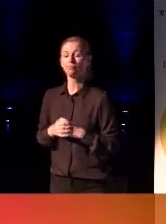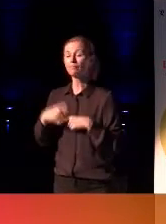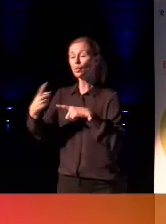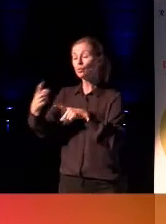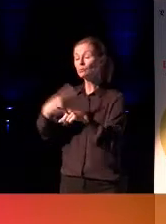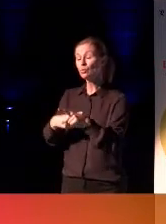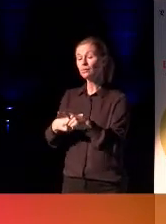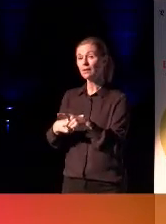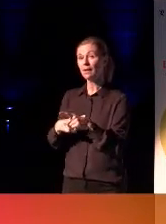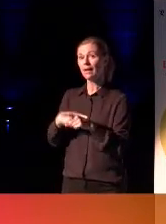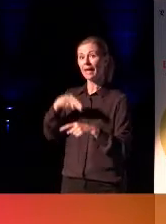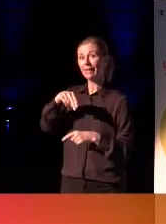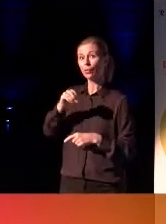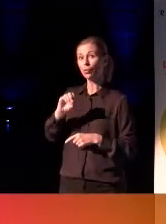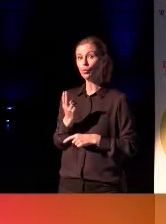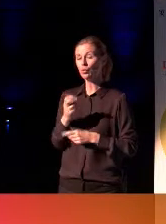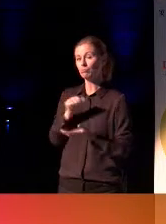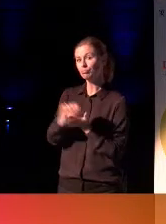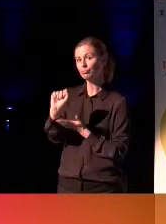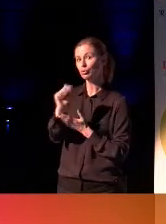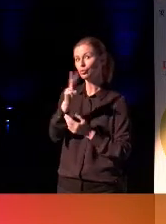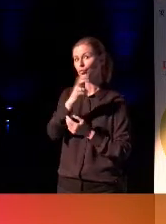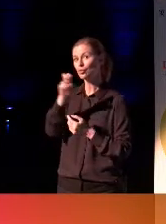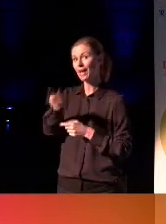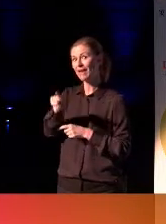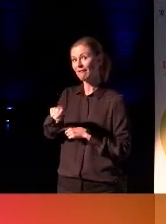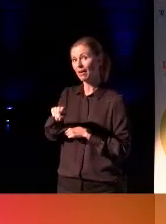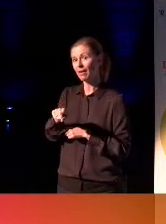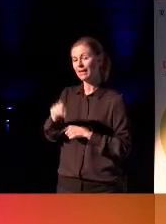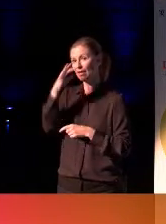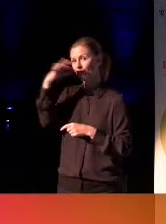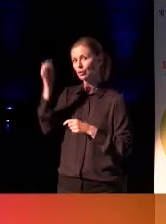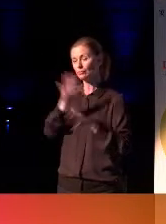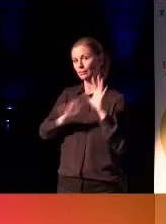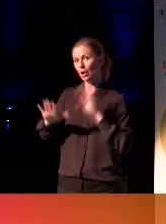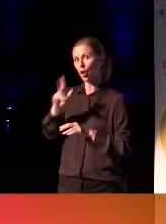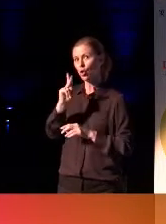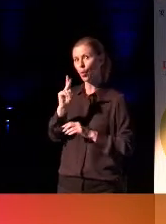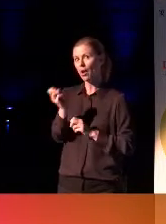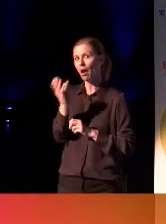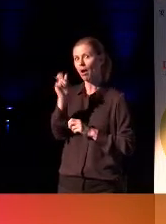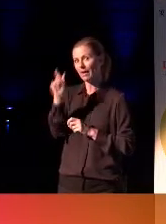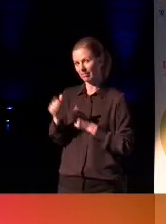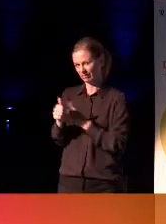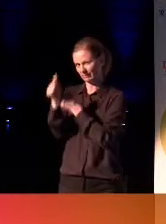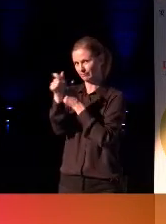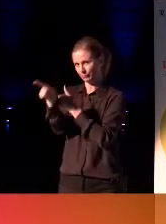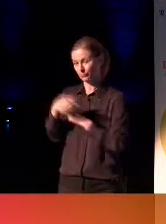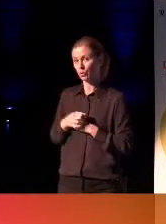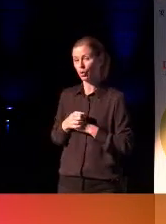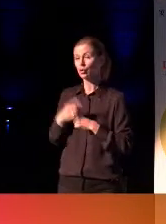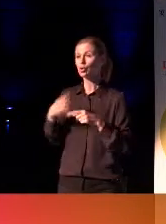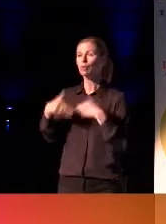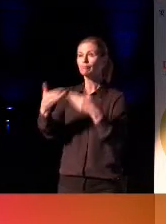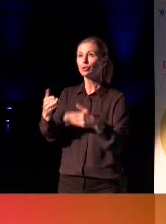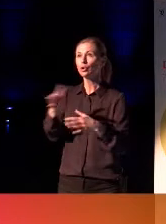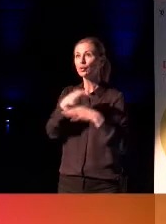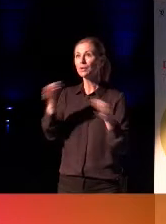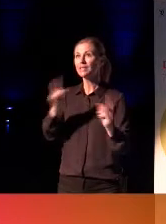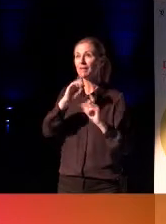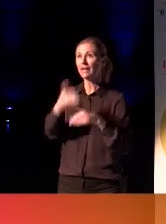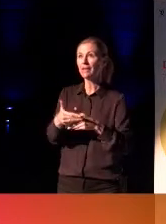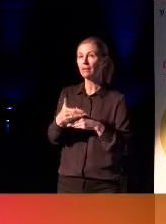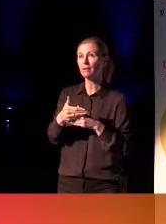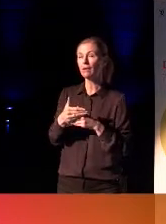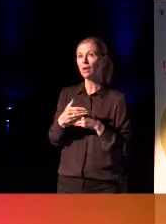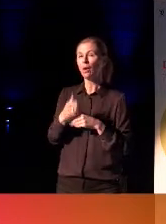Utgangspunktet var en NOU som kom I 2011, Innovasjon I omsorg, ledet av Kåre Hagen. Så kom det en stortingsmelding året etter, som